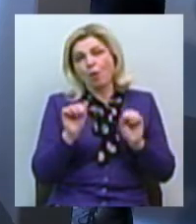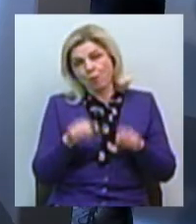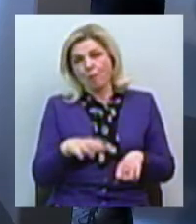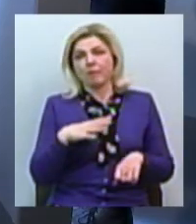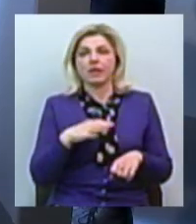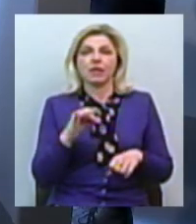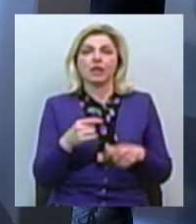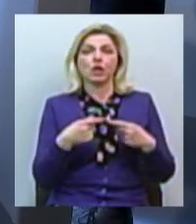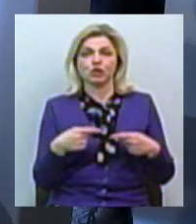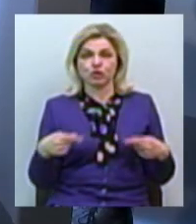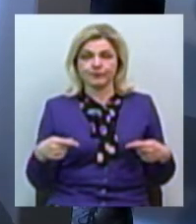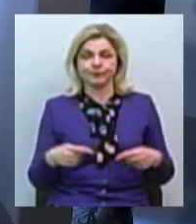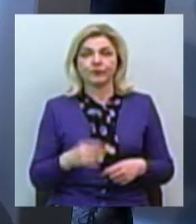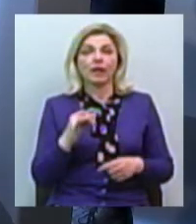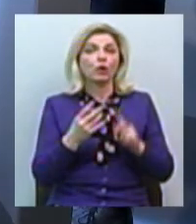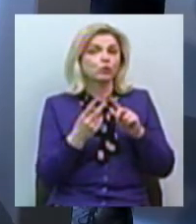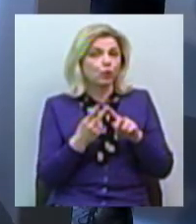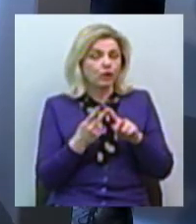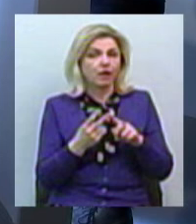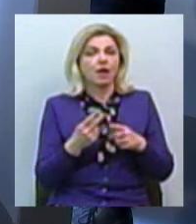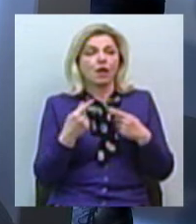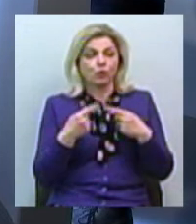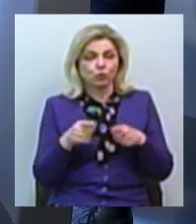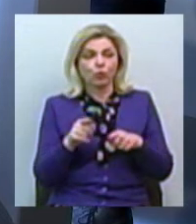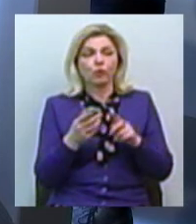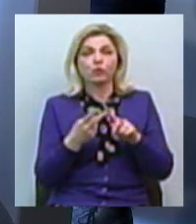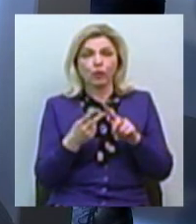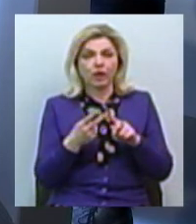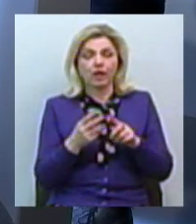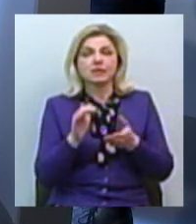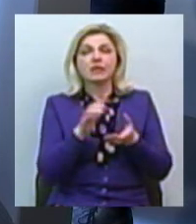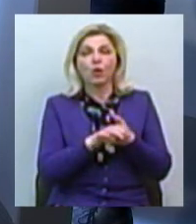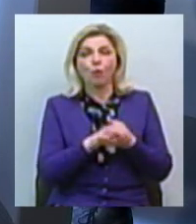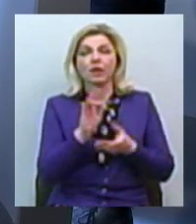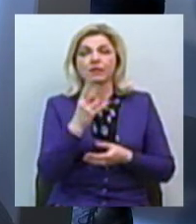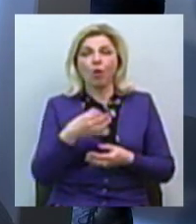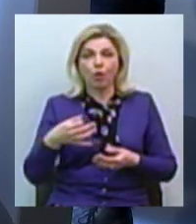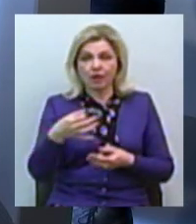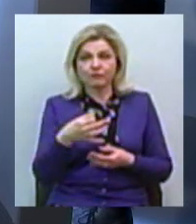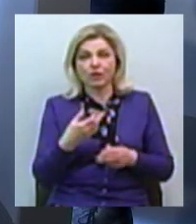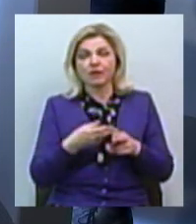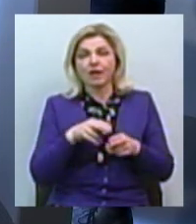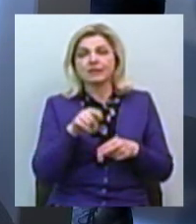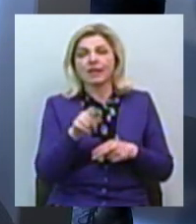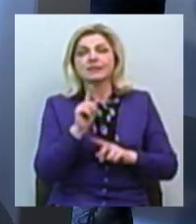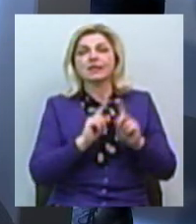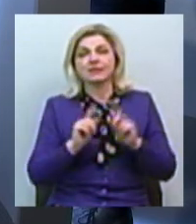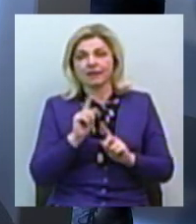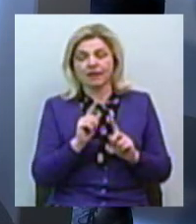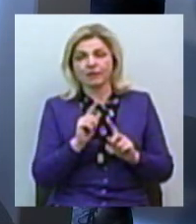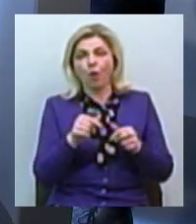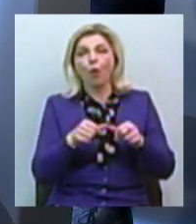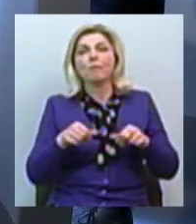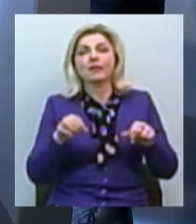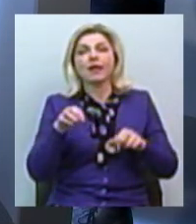проєкти. І друга, такий другий елемент знайомства з Миколаївщиною – це, власне, засідання